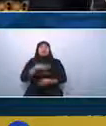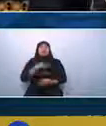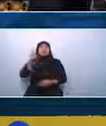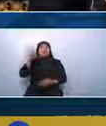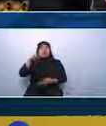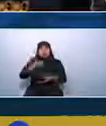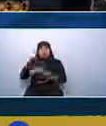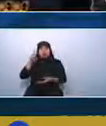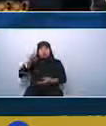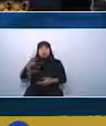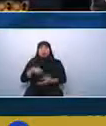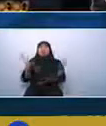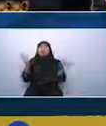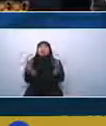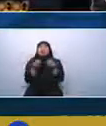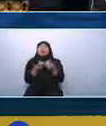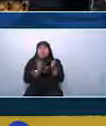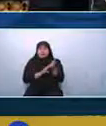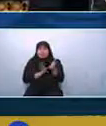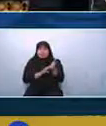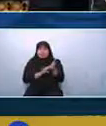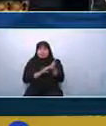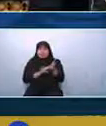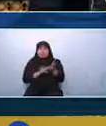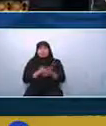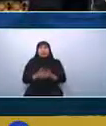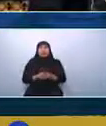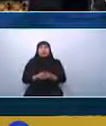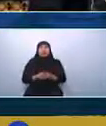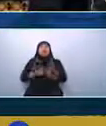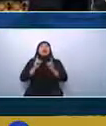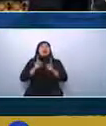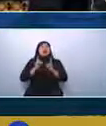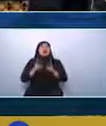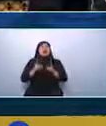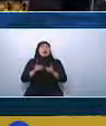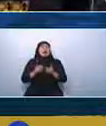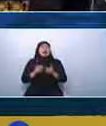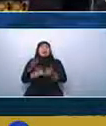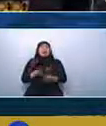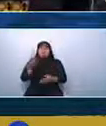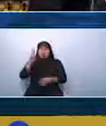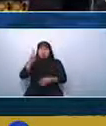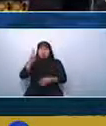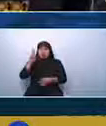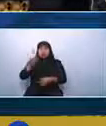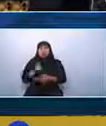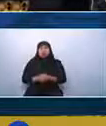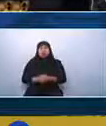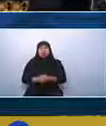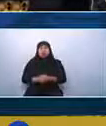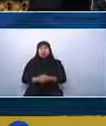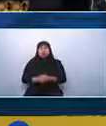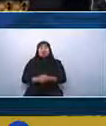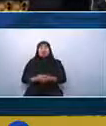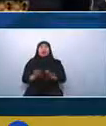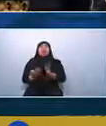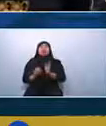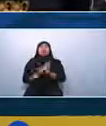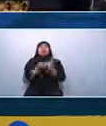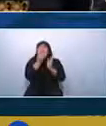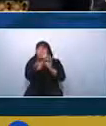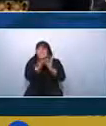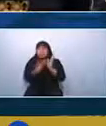2020, jumlah perkara perdata agama, dan perkara tata usaha negara yang didaftarkan melalui